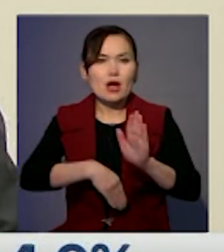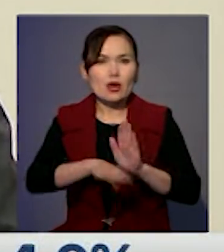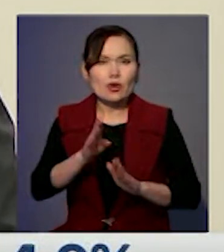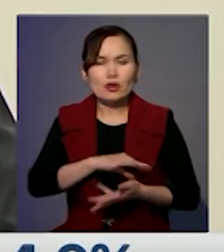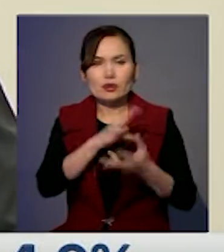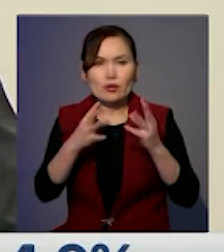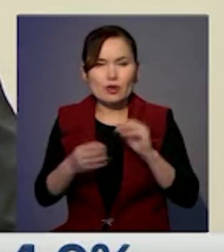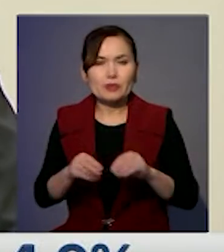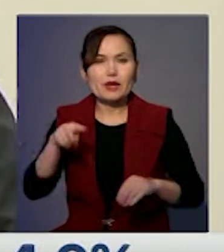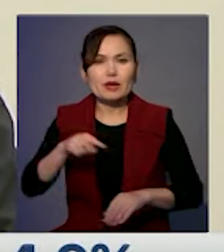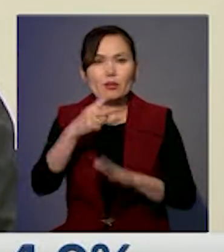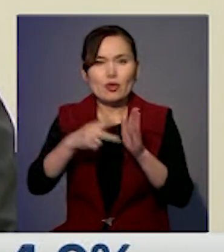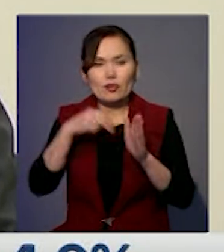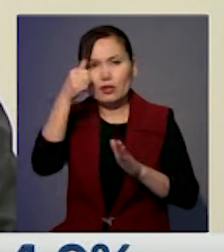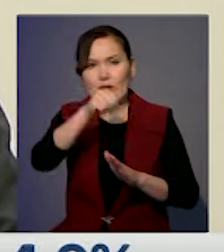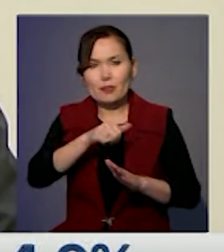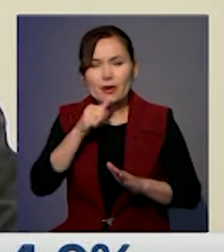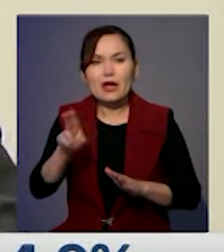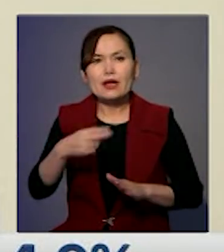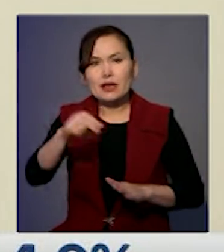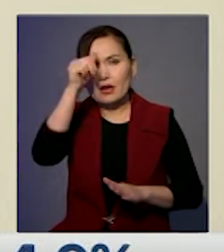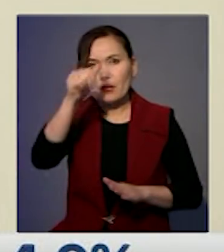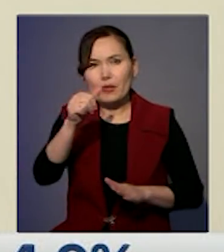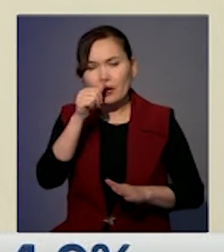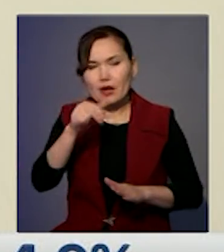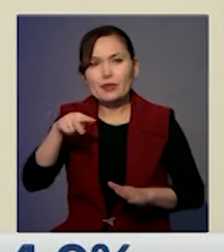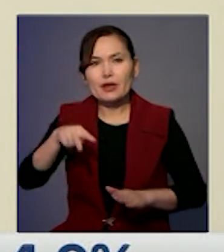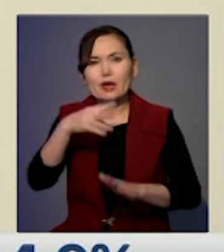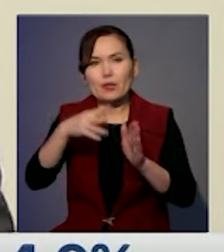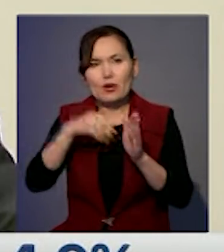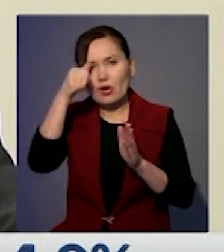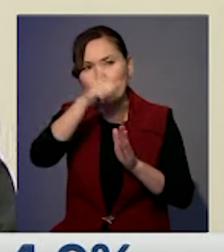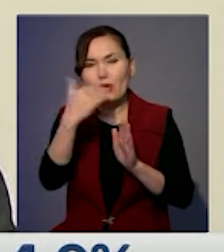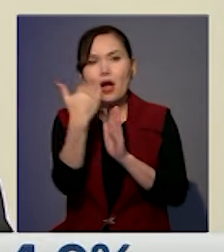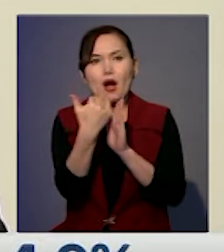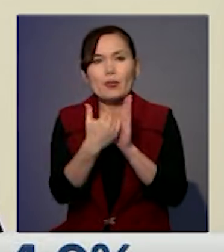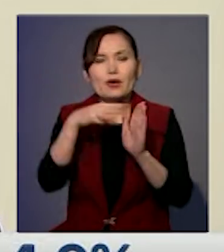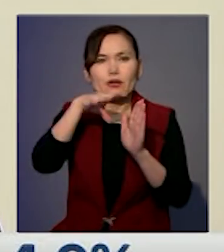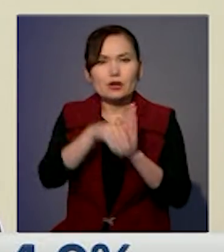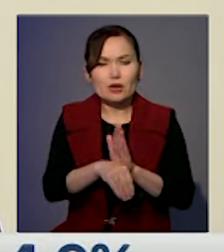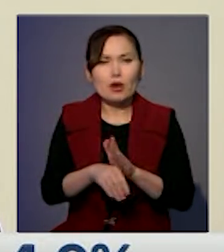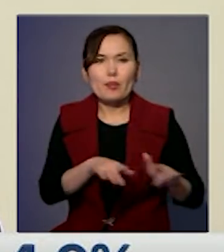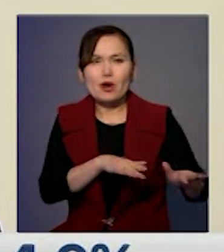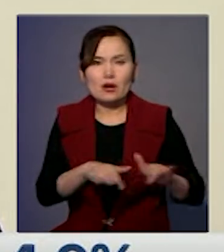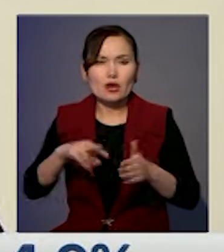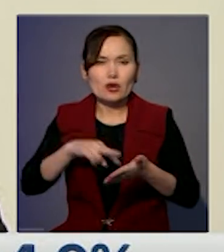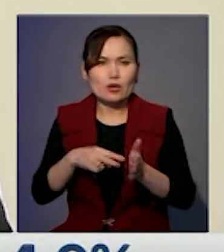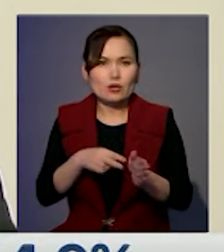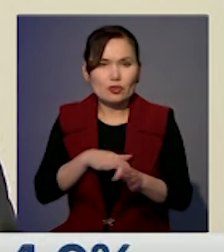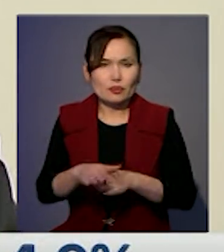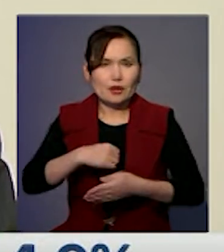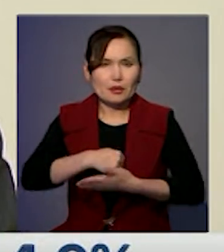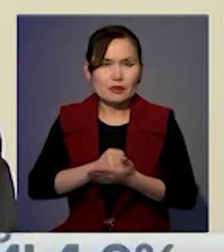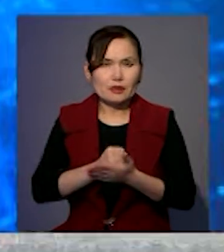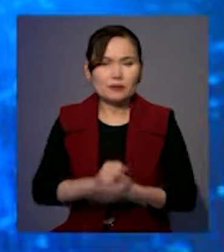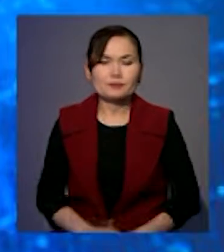есепке ала отырып, 2018 жылғы 1990-да 2019 жылға арналған бағдарламаны іске асыру бойынша іс-шаралар жоспары бекітілді.